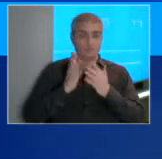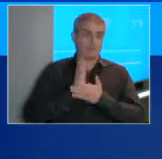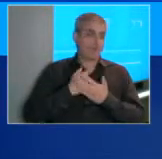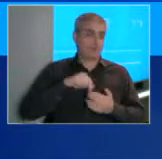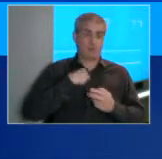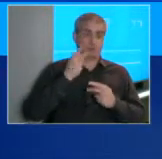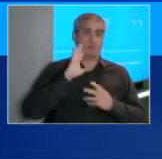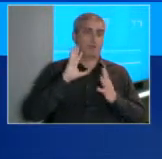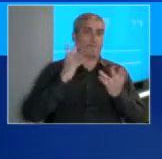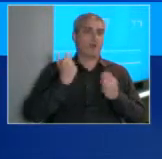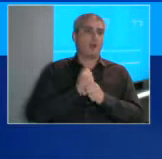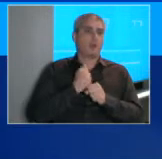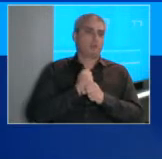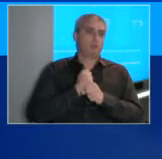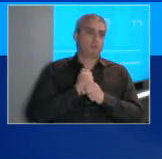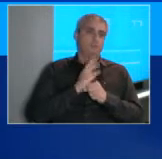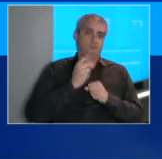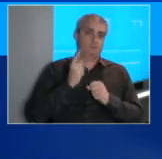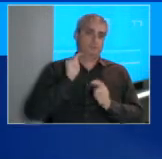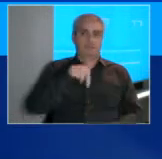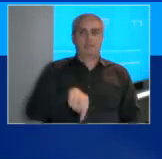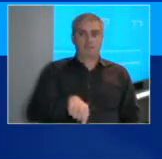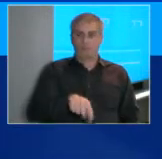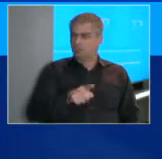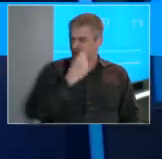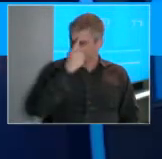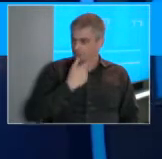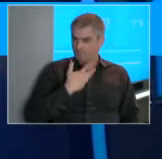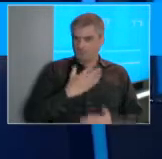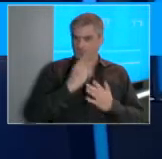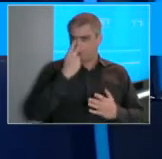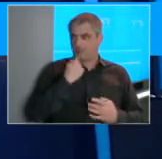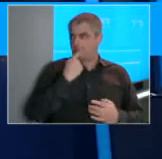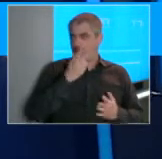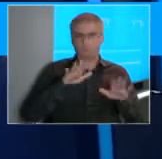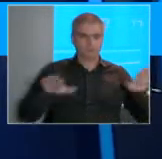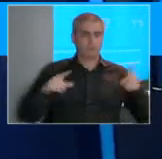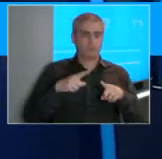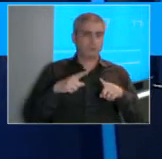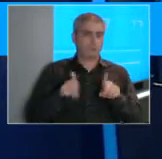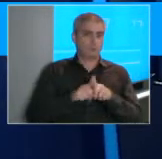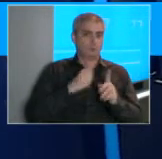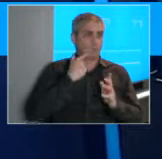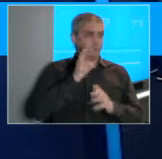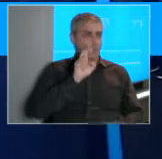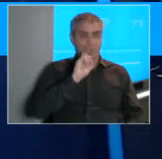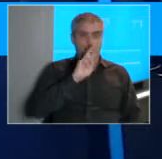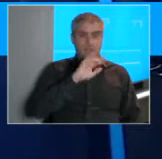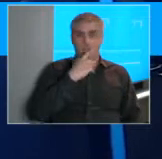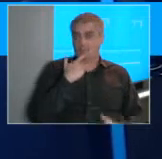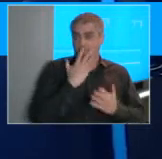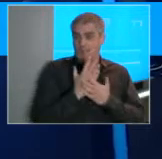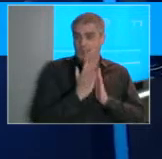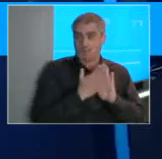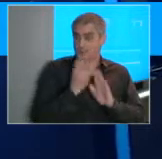אותנו קצת יותר, מה לעשות במידה וזה יגיע לכאן. אתם יודעים, אני רואה את הדיווחים שמגיעים משדה התעופה, אז כמו שאומרי ציין, כשמישהו